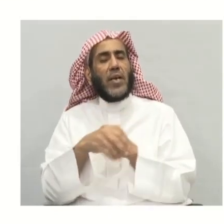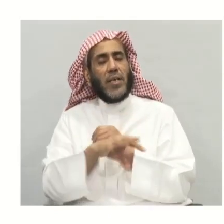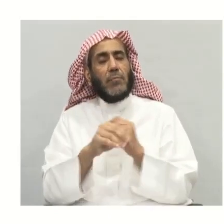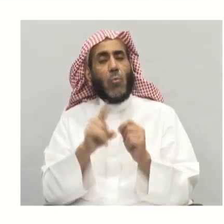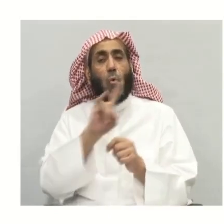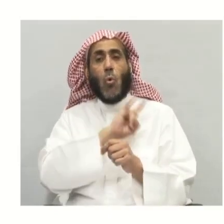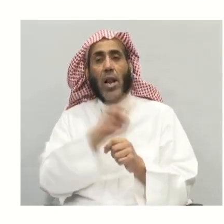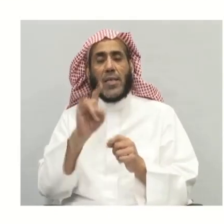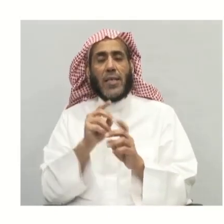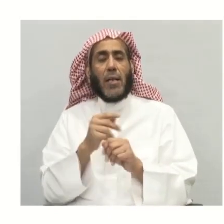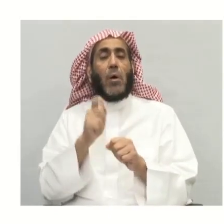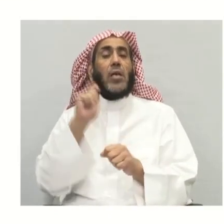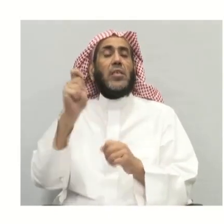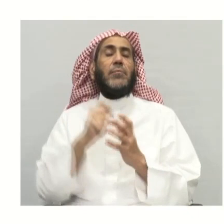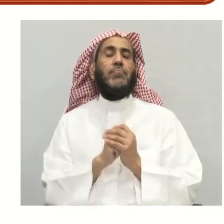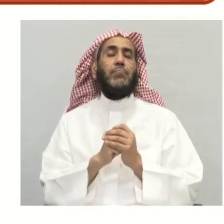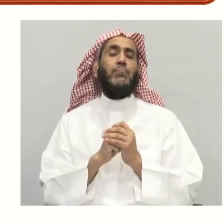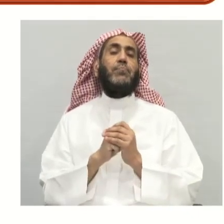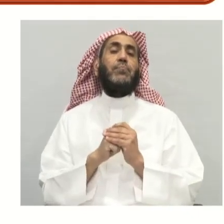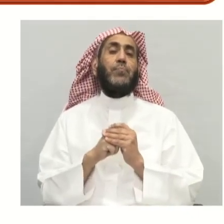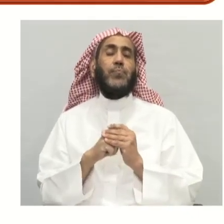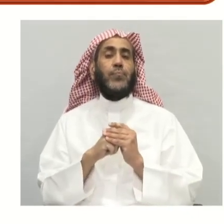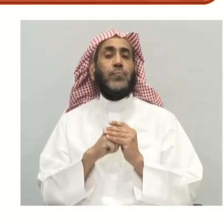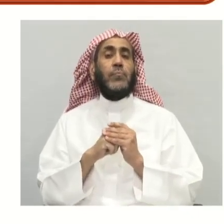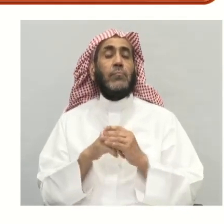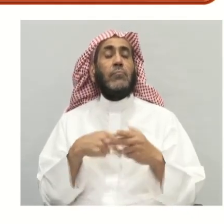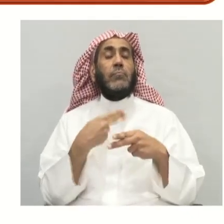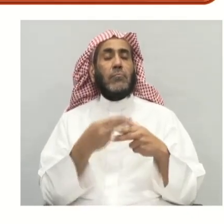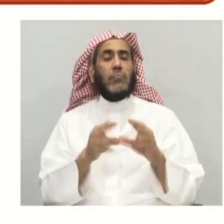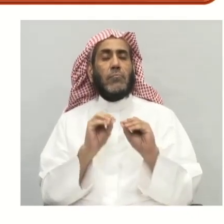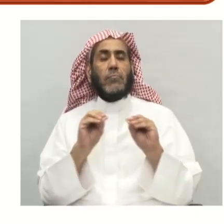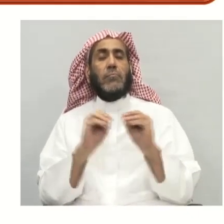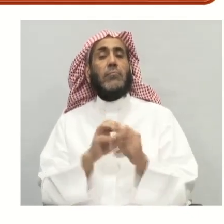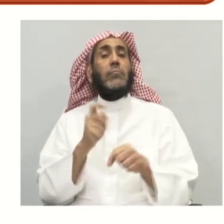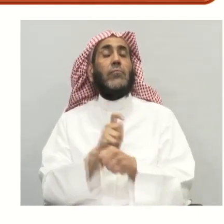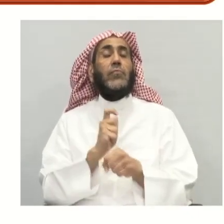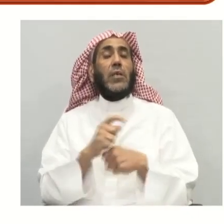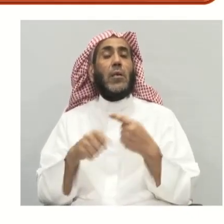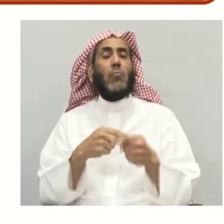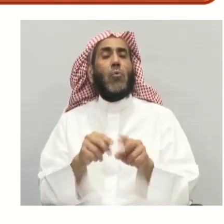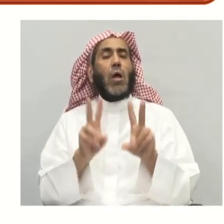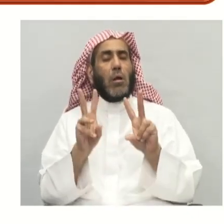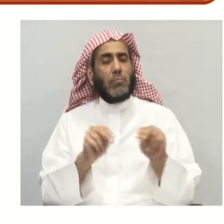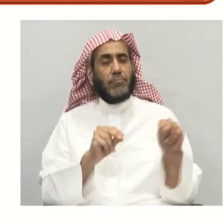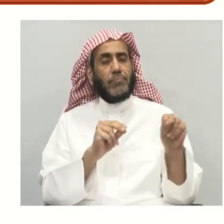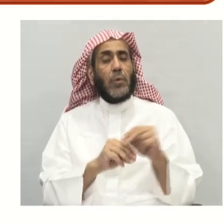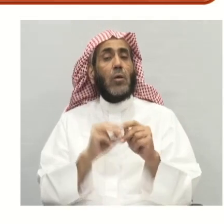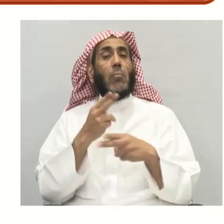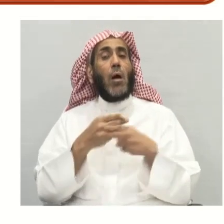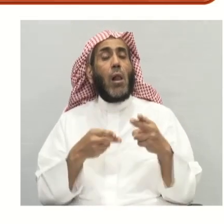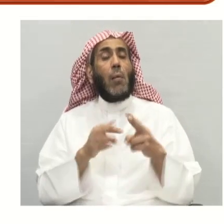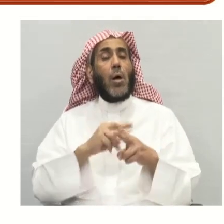وليست علامه اصليه ايضا الفعل المضارع كذلك يعرف